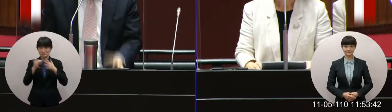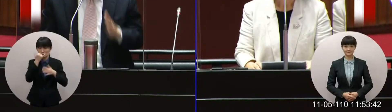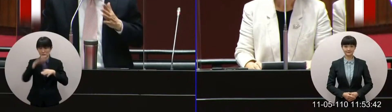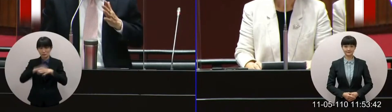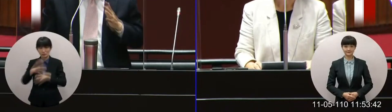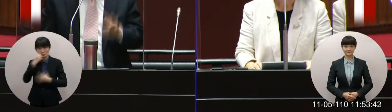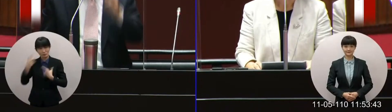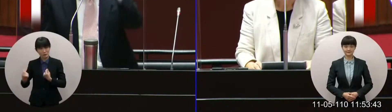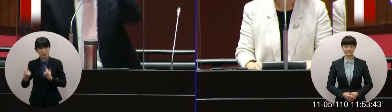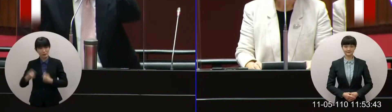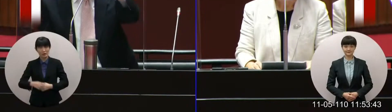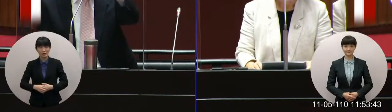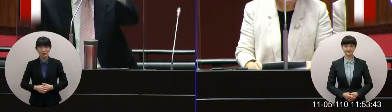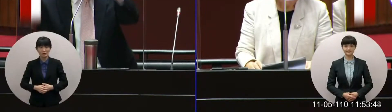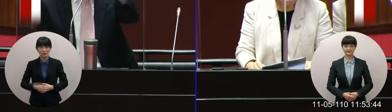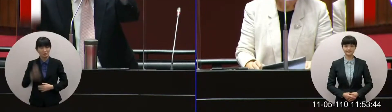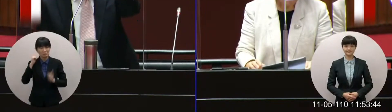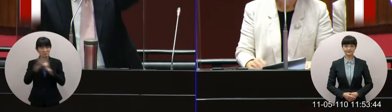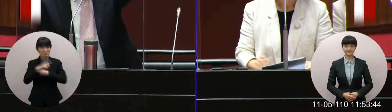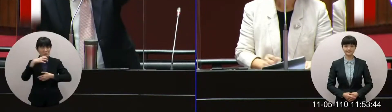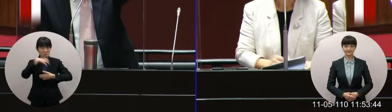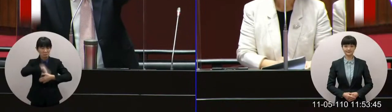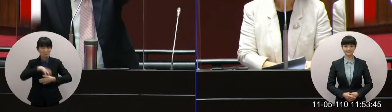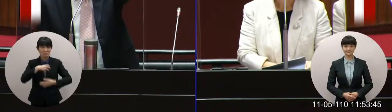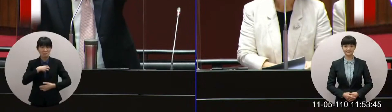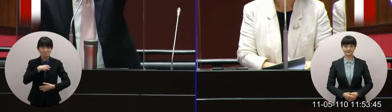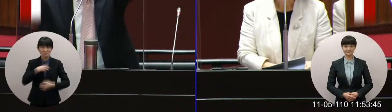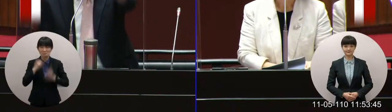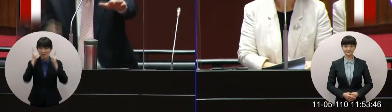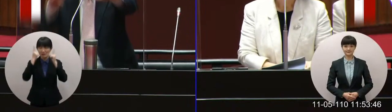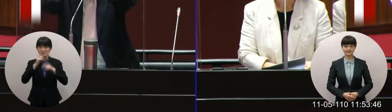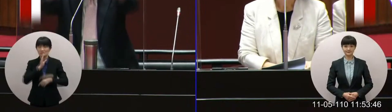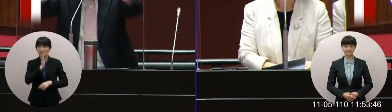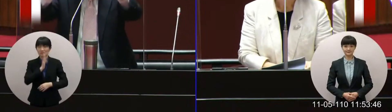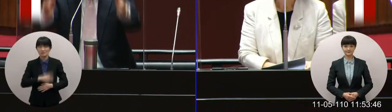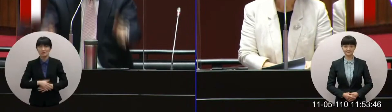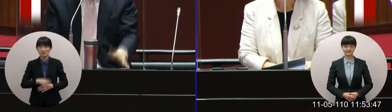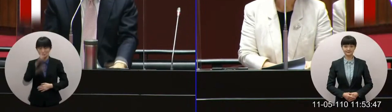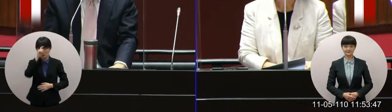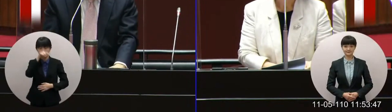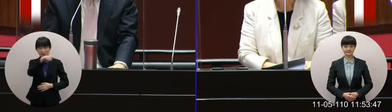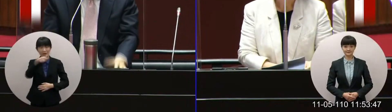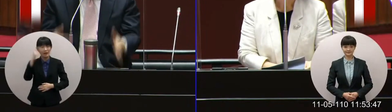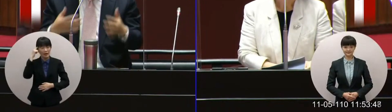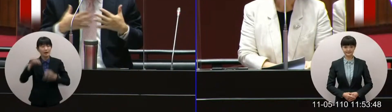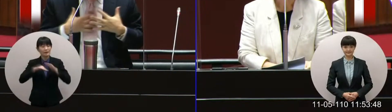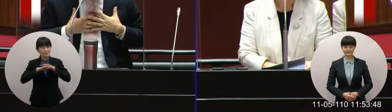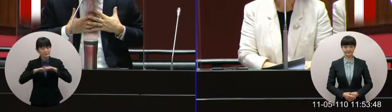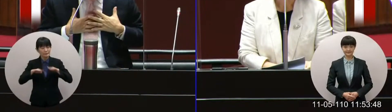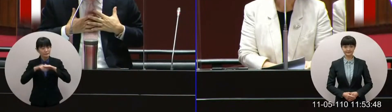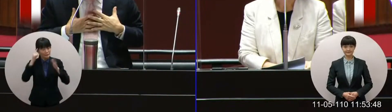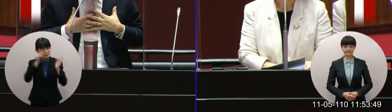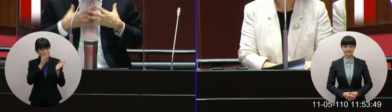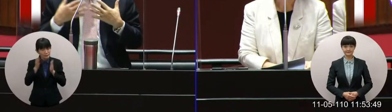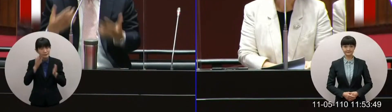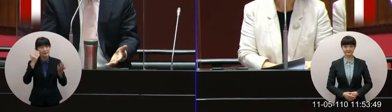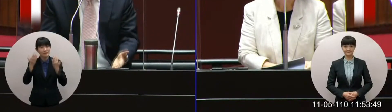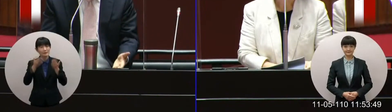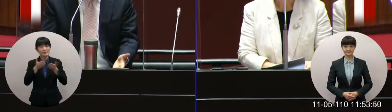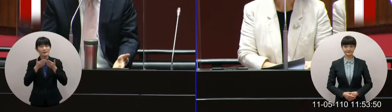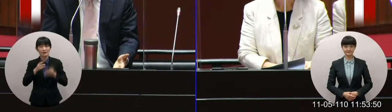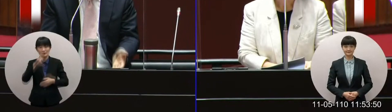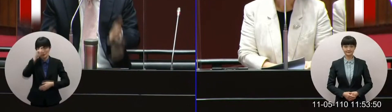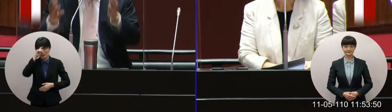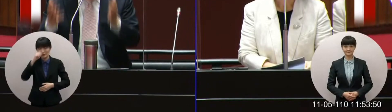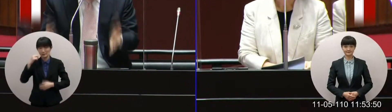话。所以我们觉得今天大家应该理性思考，也应该让台湾能